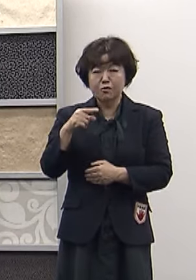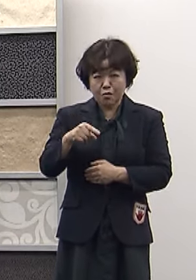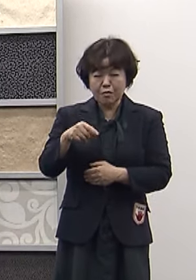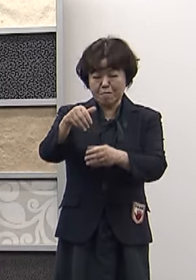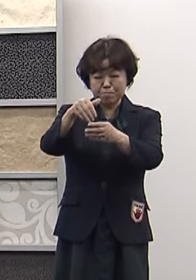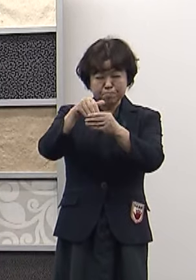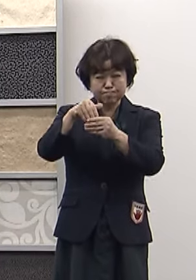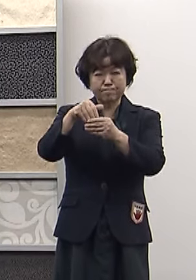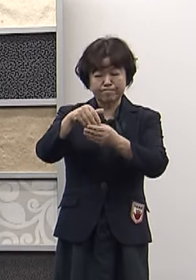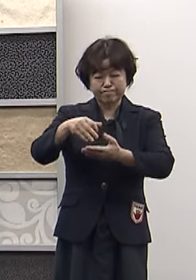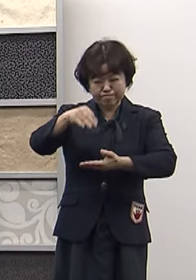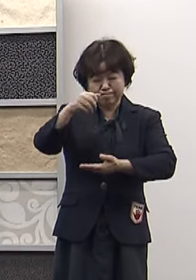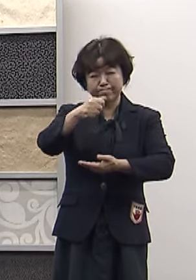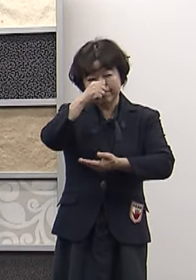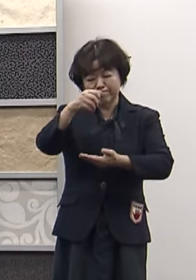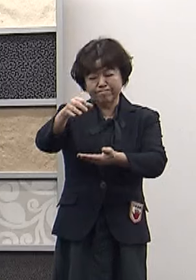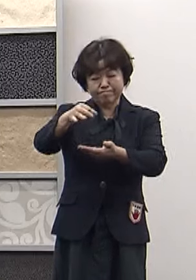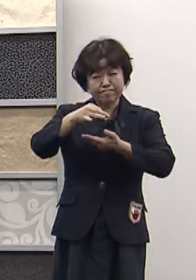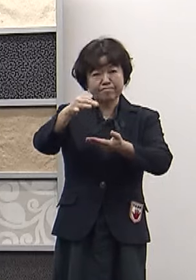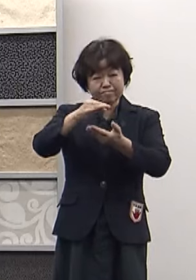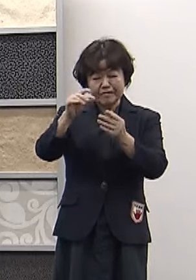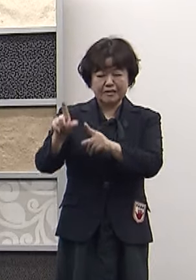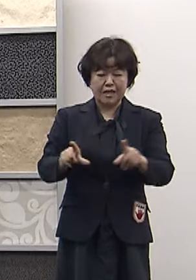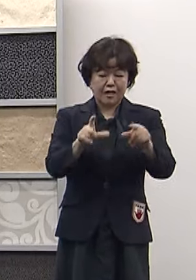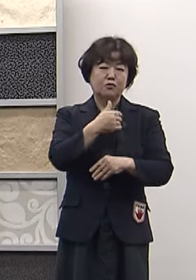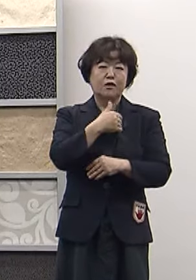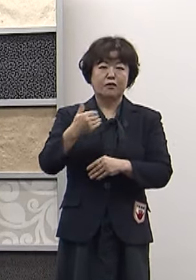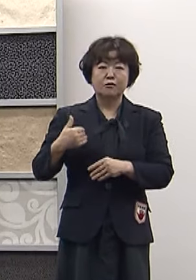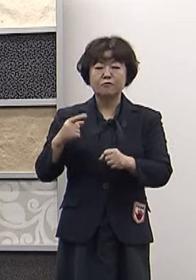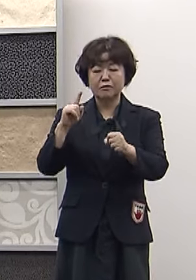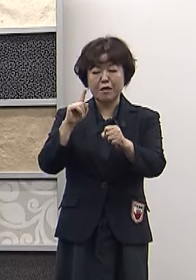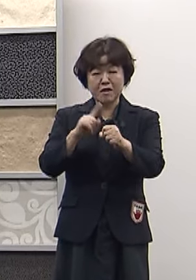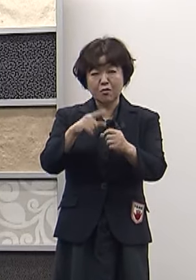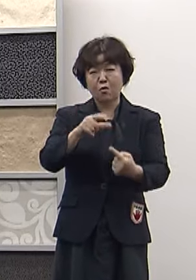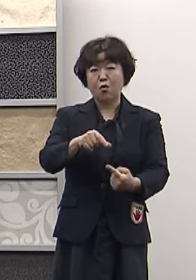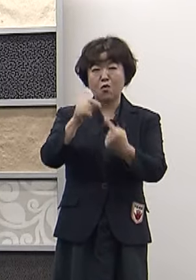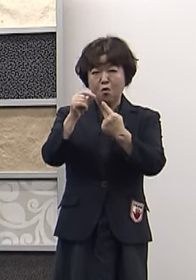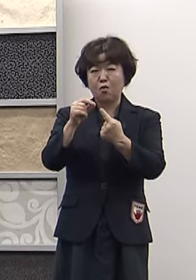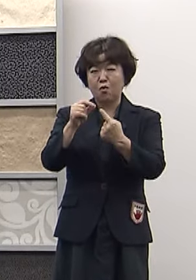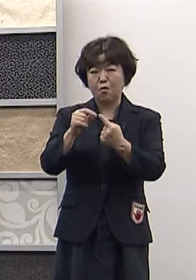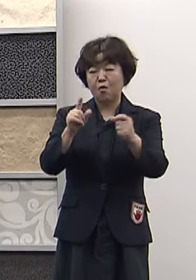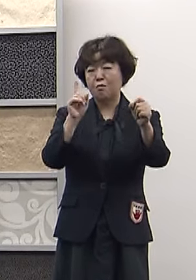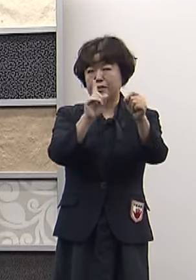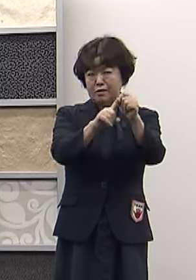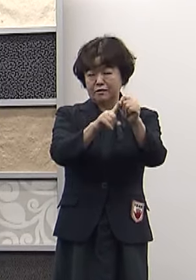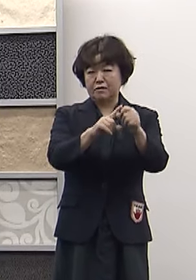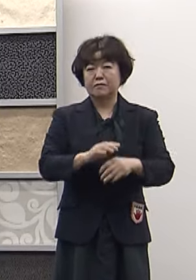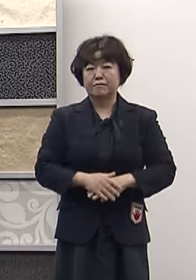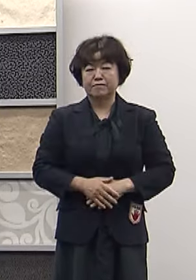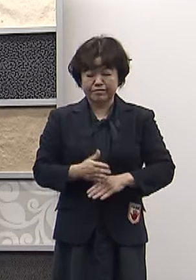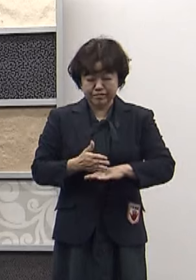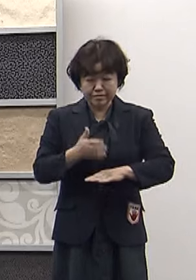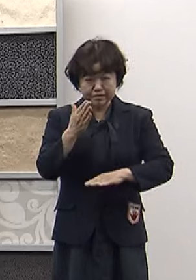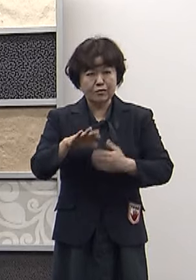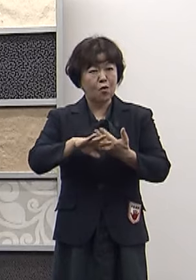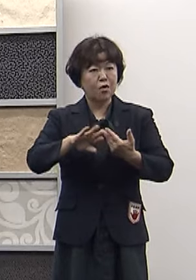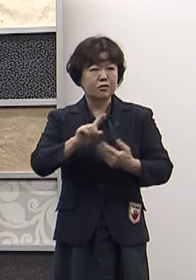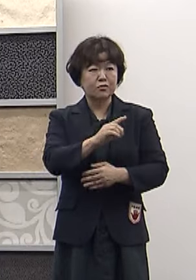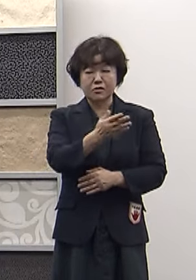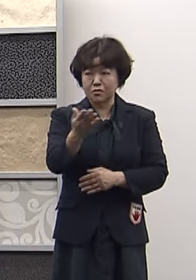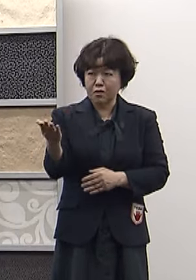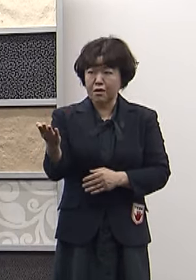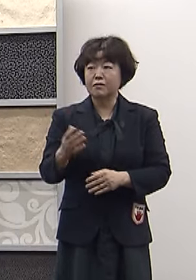出るような、まあ、こういうその雇用につなげていきたいと、思っています。 はい、ありがとうございます。よろしいでしょうか。他にいかがでしょう